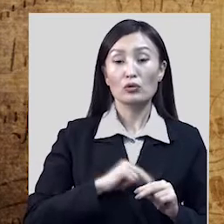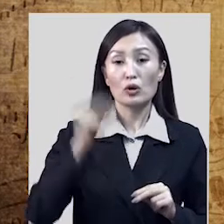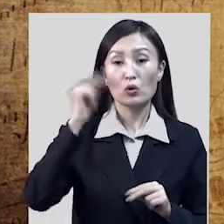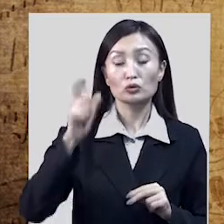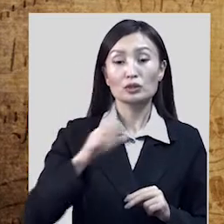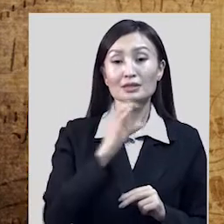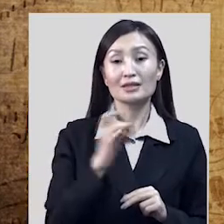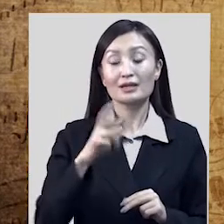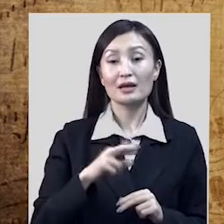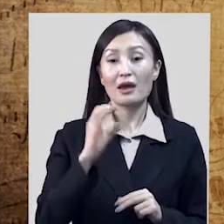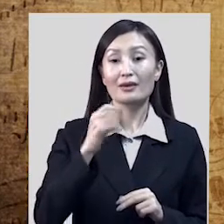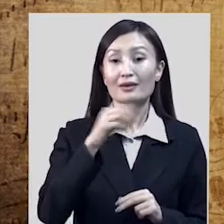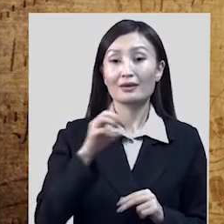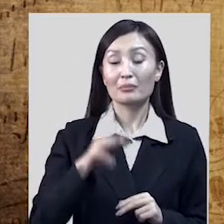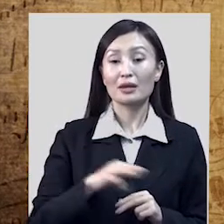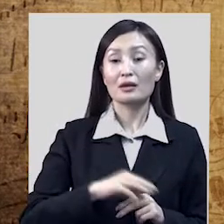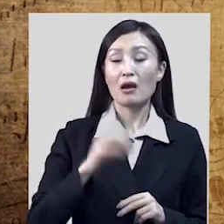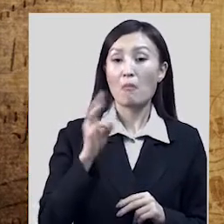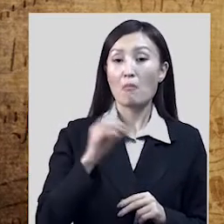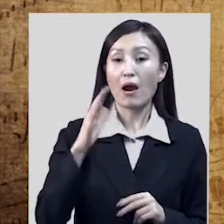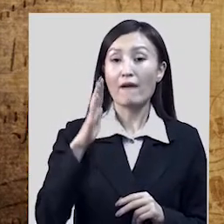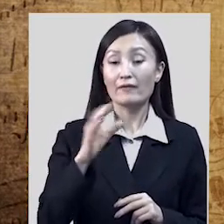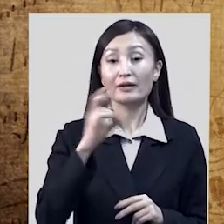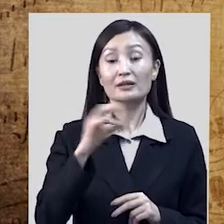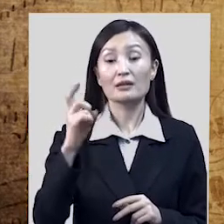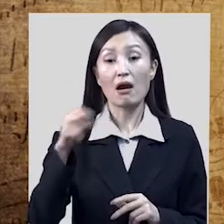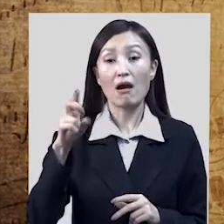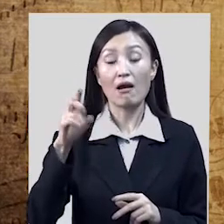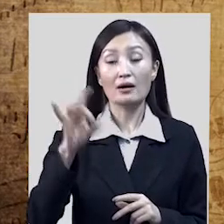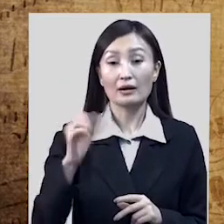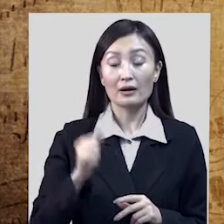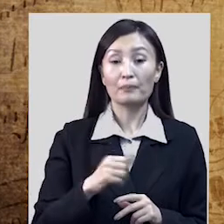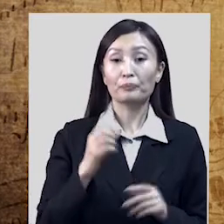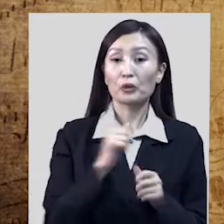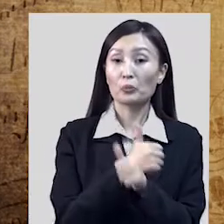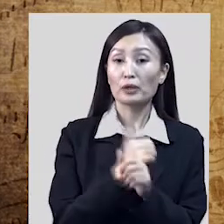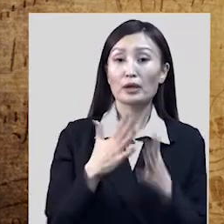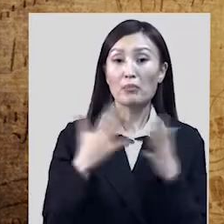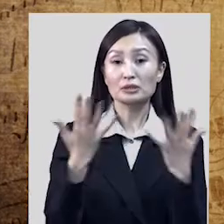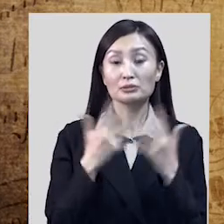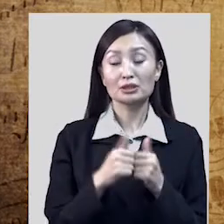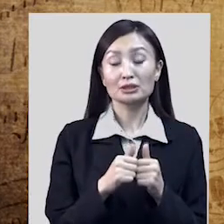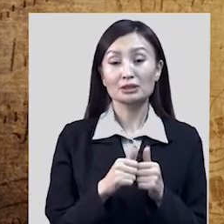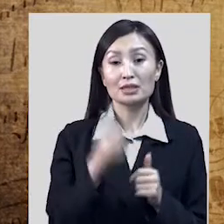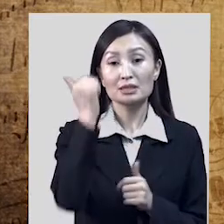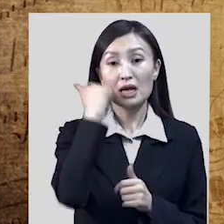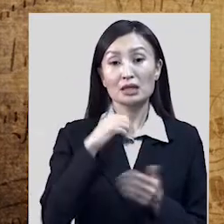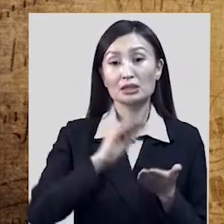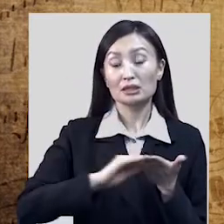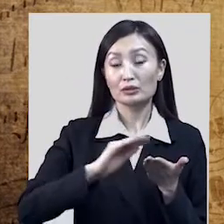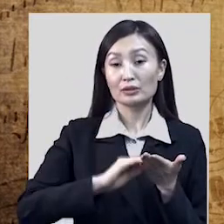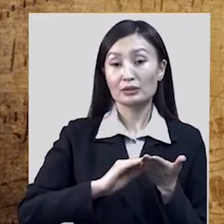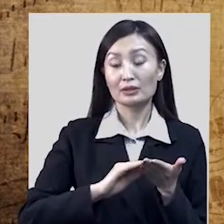египта персии хорасана и мавераннахра в ней находилась библиотека с большим количеством старинных рукописей